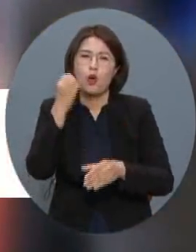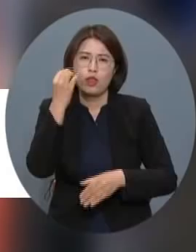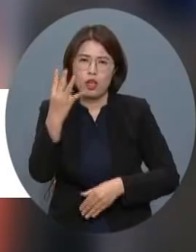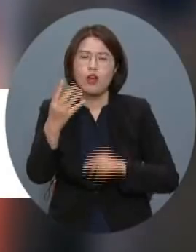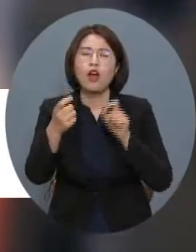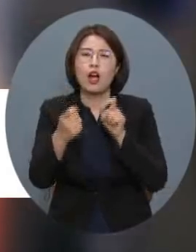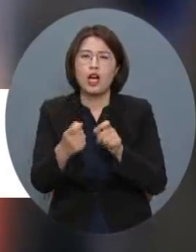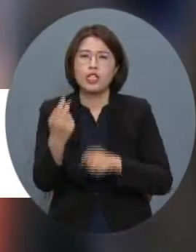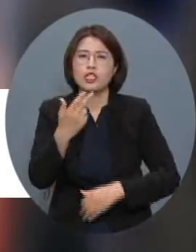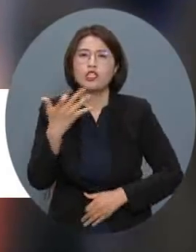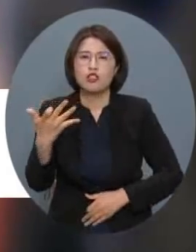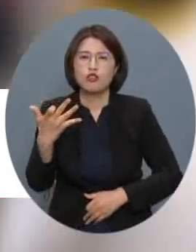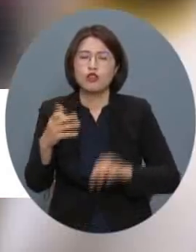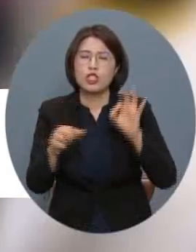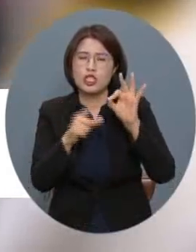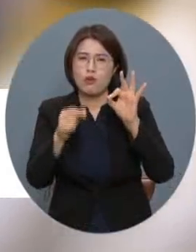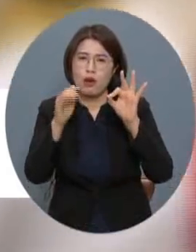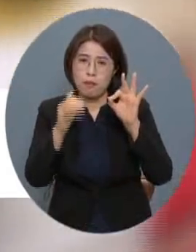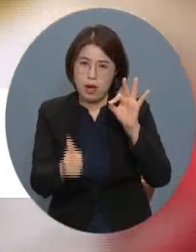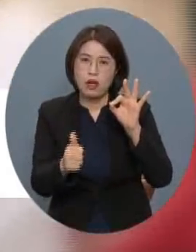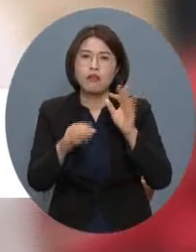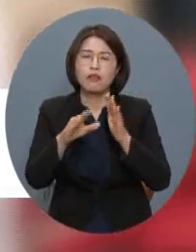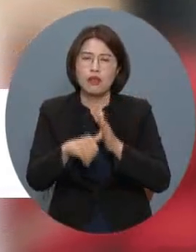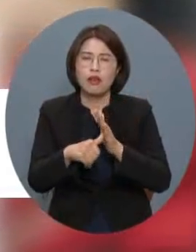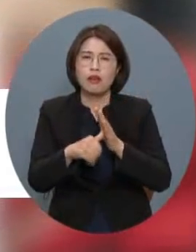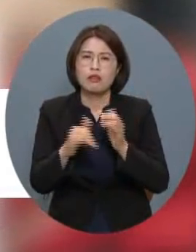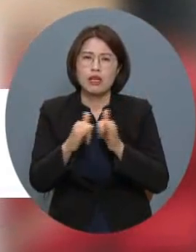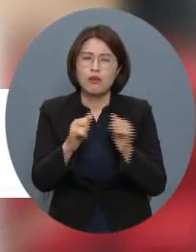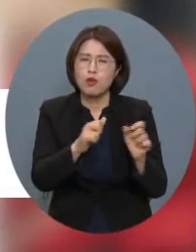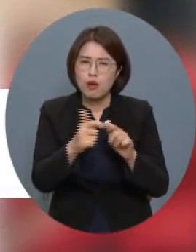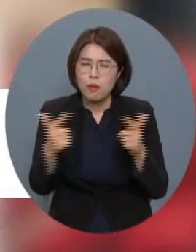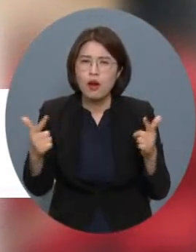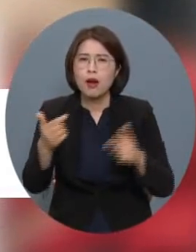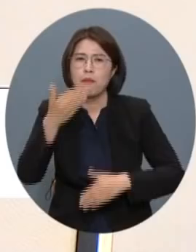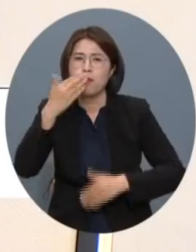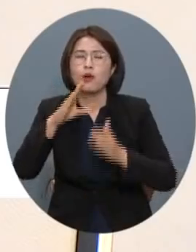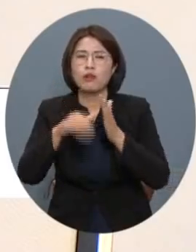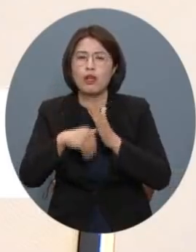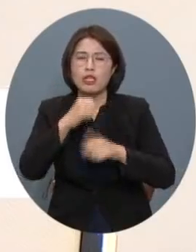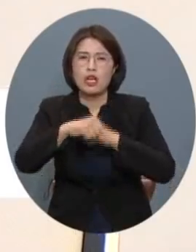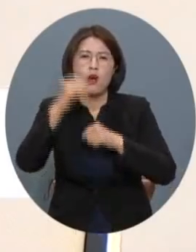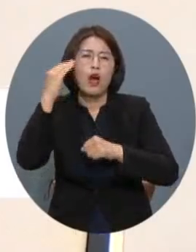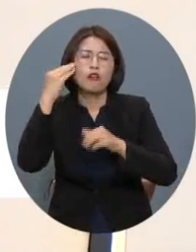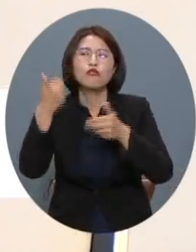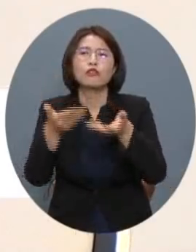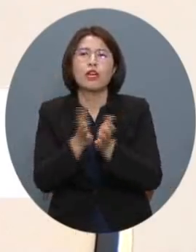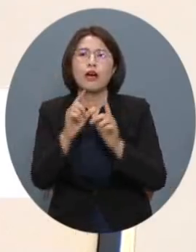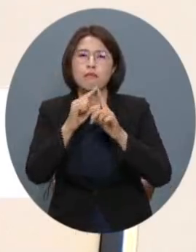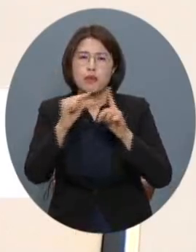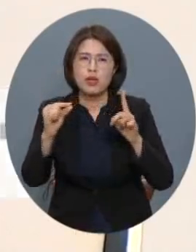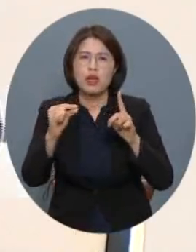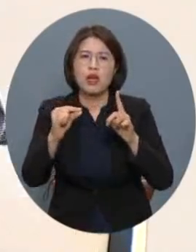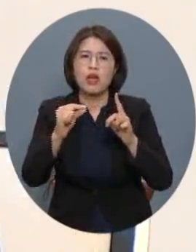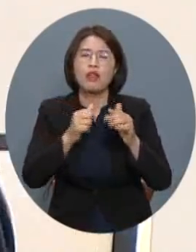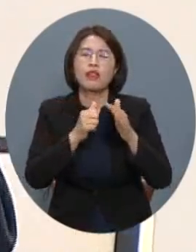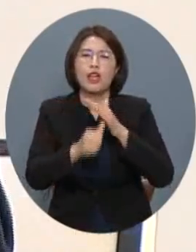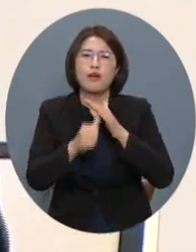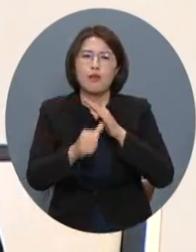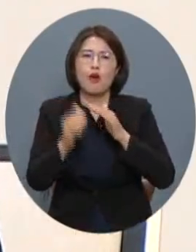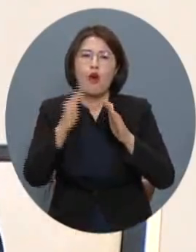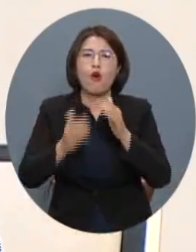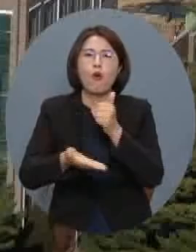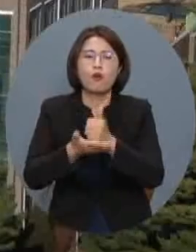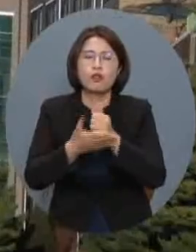앞둔 2019년 12월 하순 여러 사람과 식사 자리에서 자유한국당 비례대표 공천 관련 대화를 나눴다고